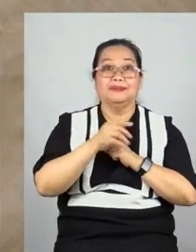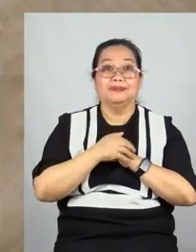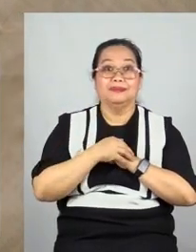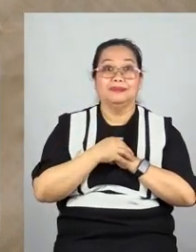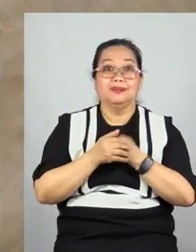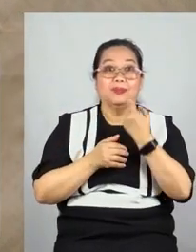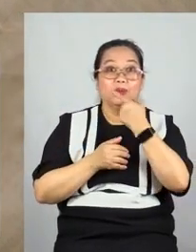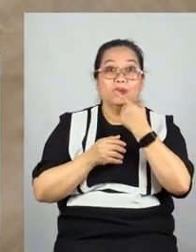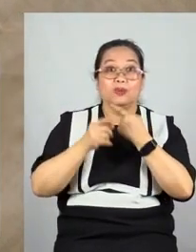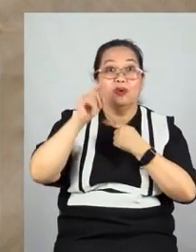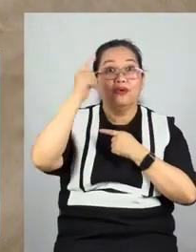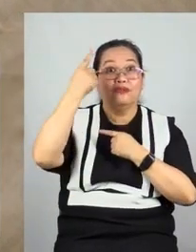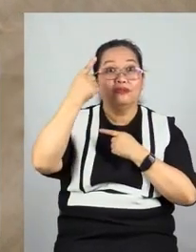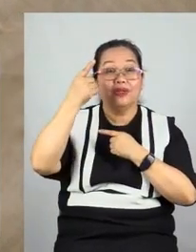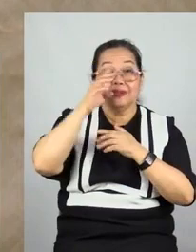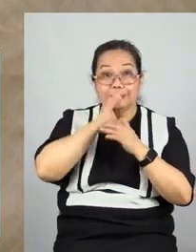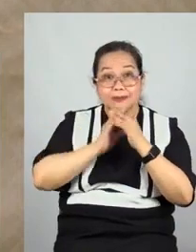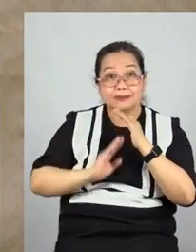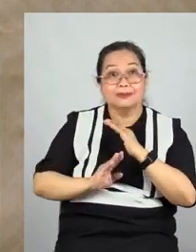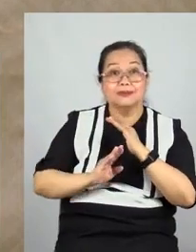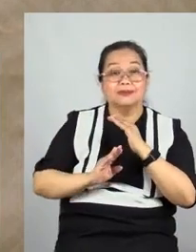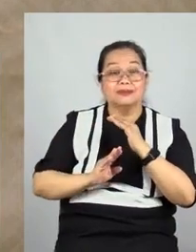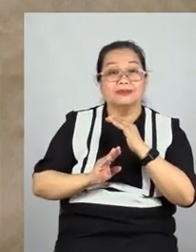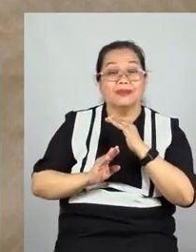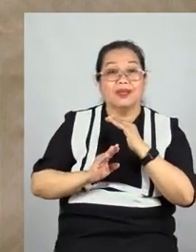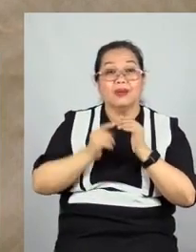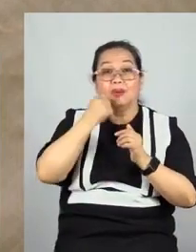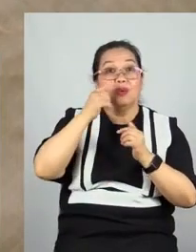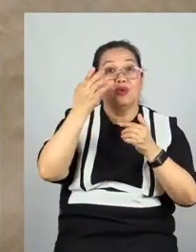Sino ang dapat magpakumbaba ayon sa ating teksto?